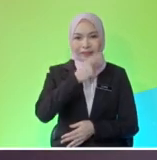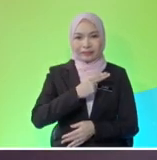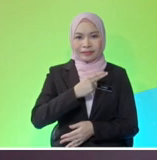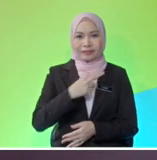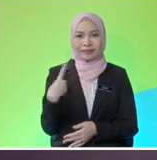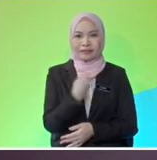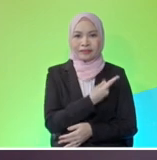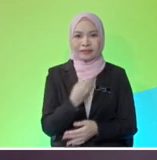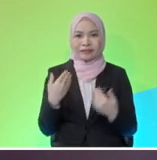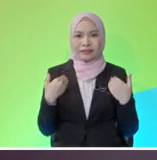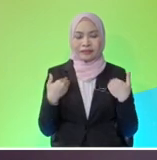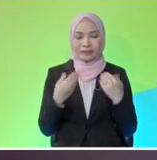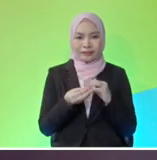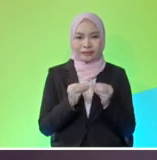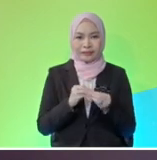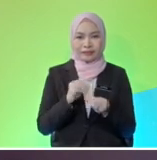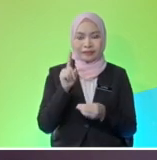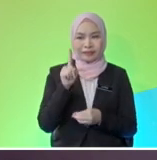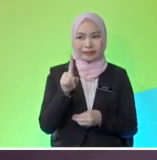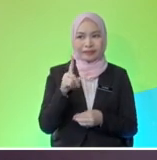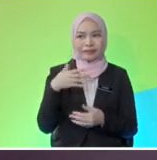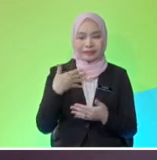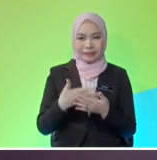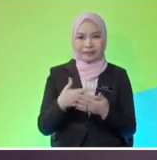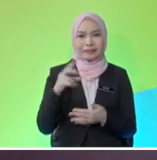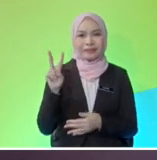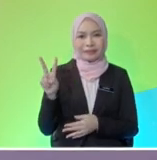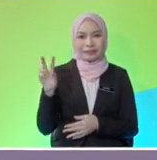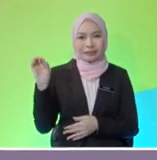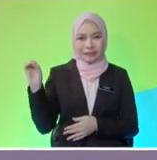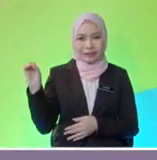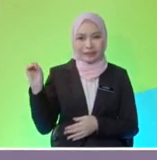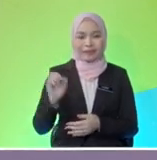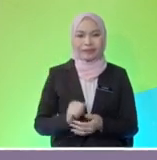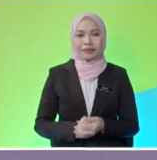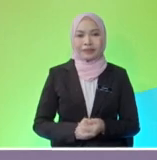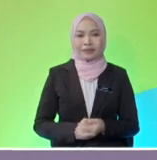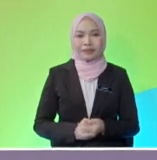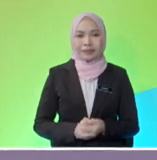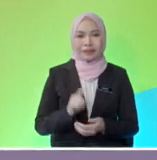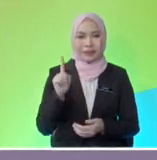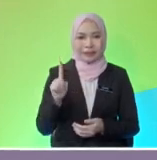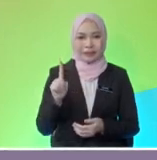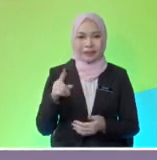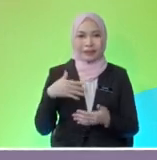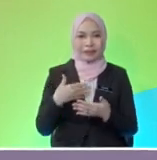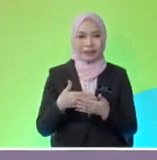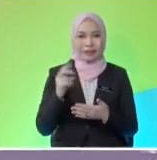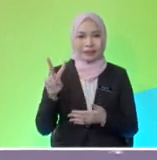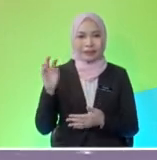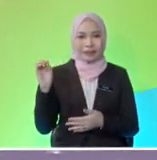daripada 1 sampai 20 lah, cikgu. Ya, betul. Dekat depan kita ni ada angka-angkanya, 1 sehingga 20.